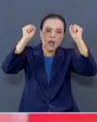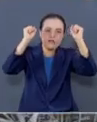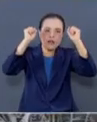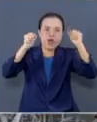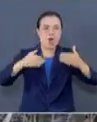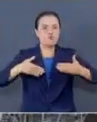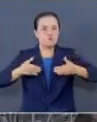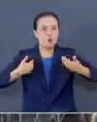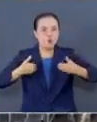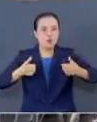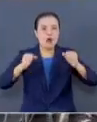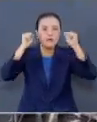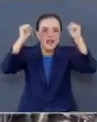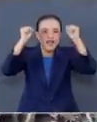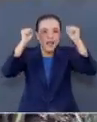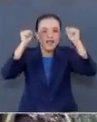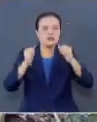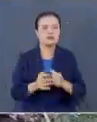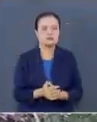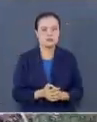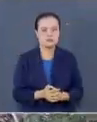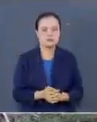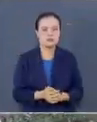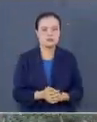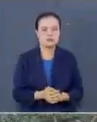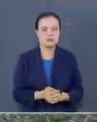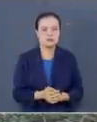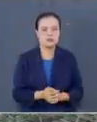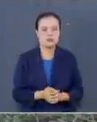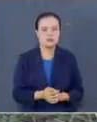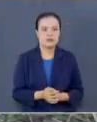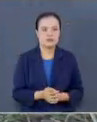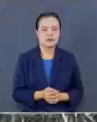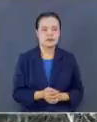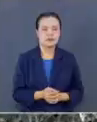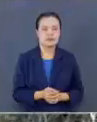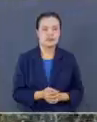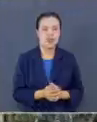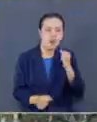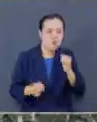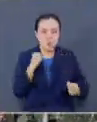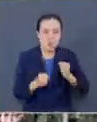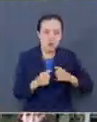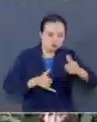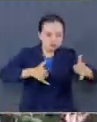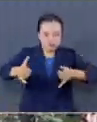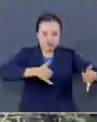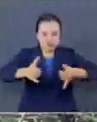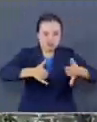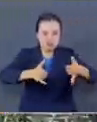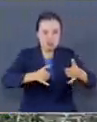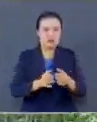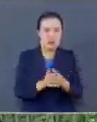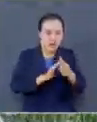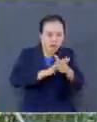จากเฮ้เฮ้นะฮะเอ้ามันก็หอนกฮูกเหมือนกันฮะคุณผู้ชมฮะแต่ก็วิ่งกันกระเจิงเลยฮะหลังจากนั้นบางคนแอ